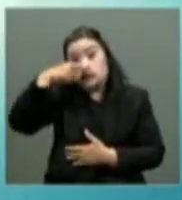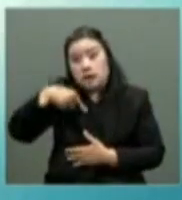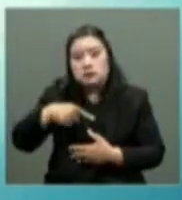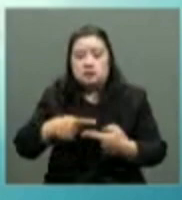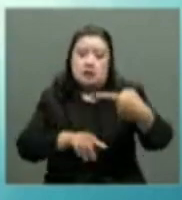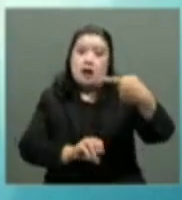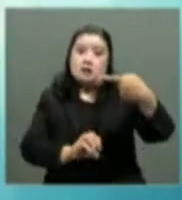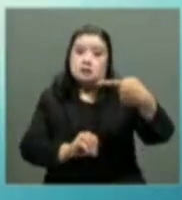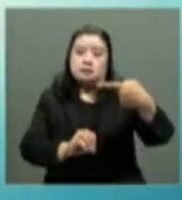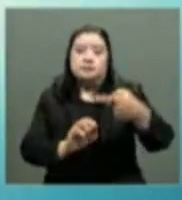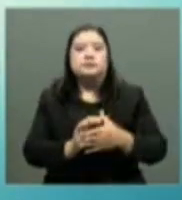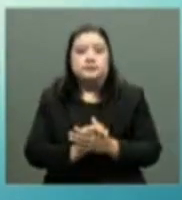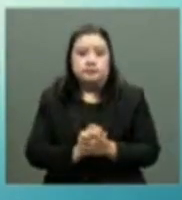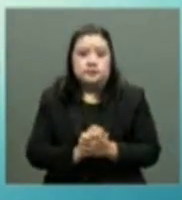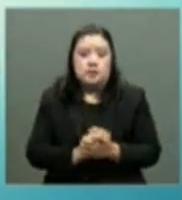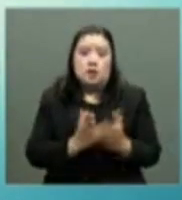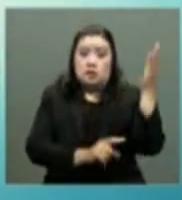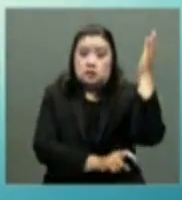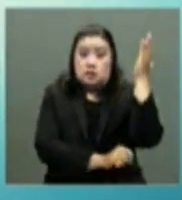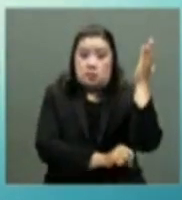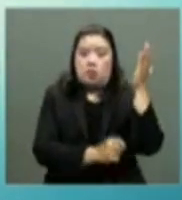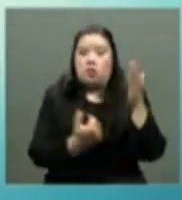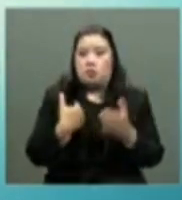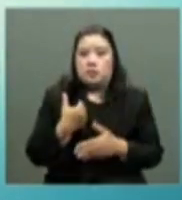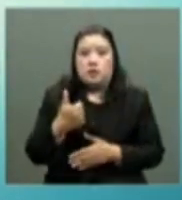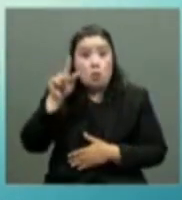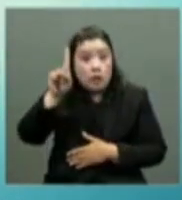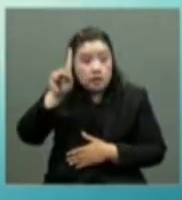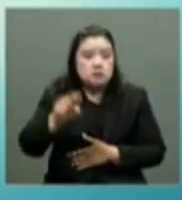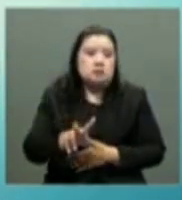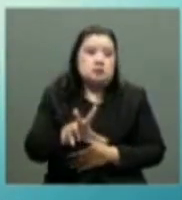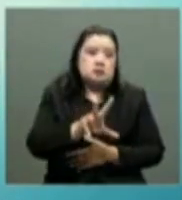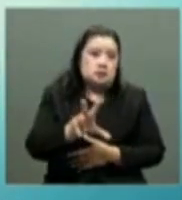ที่อันดับ50เมื่อวานนี้สิงคโปร์มีการติดเชื้อวันเดียวเนี่ย